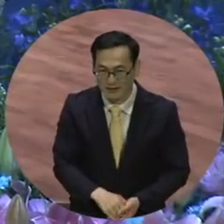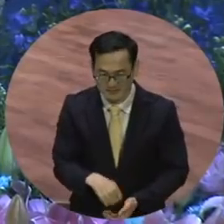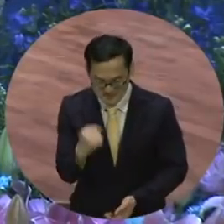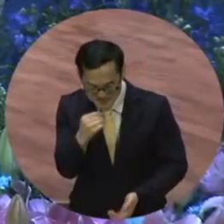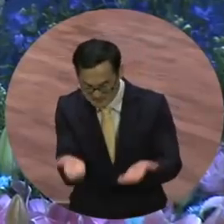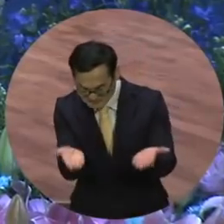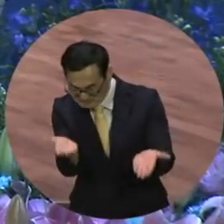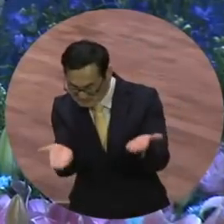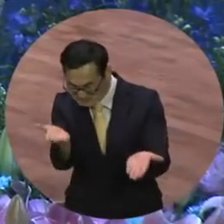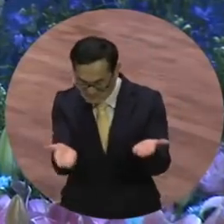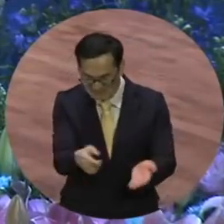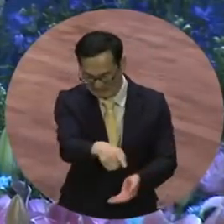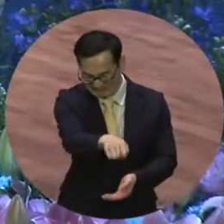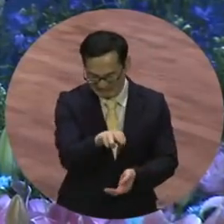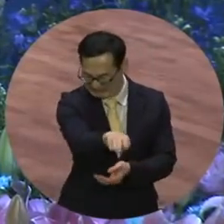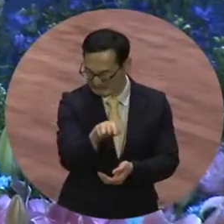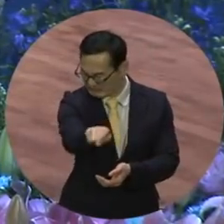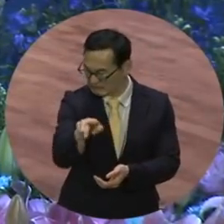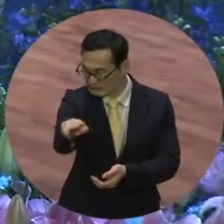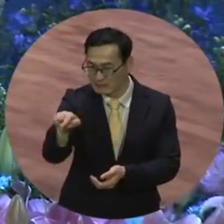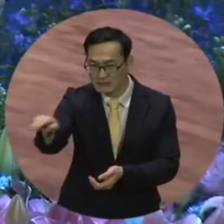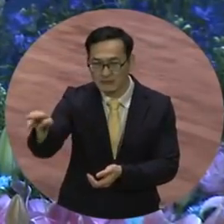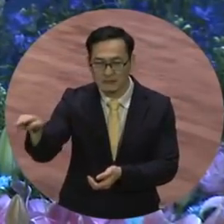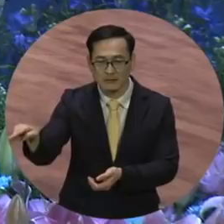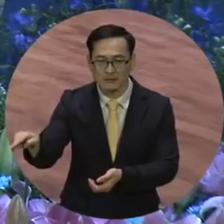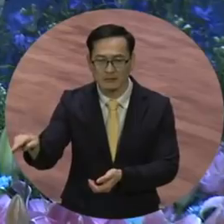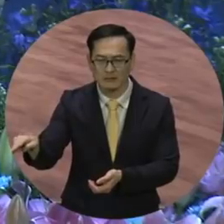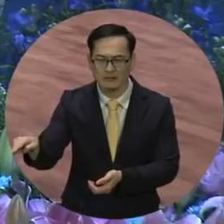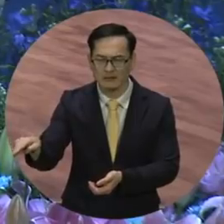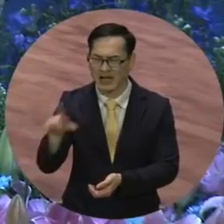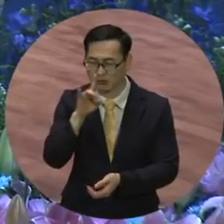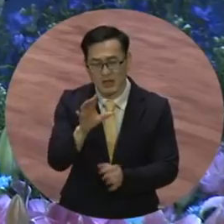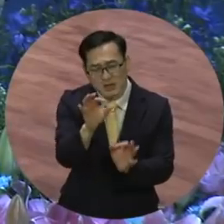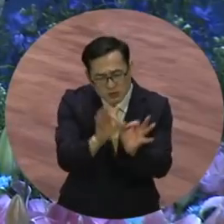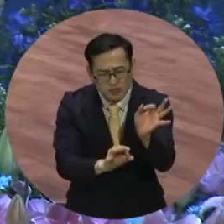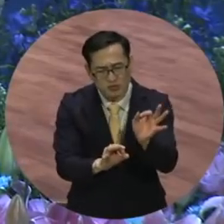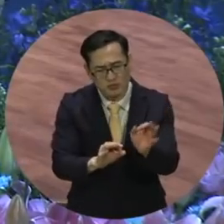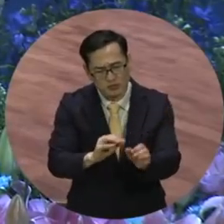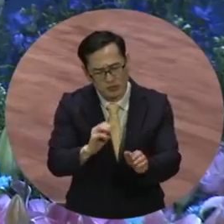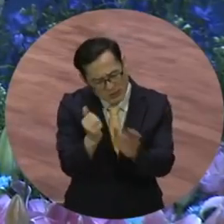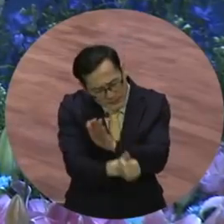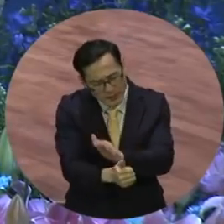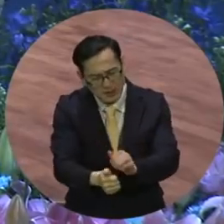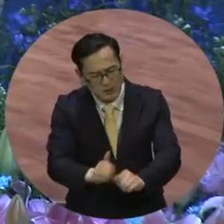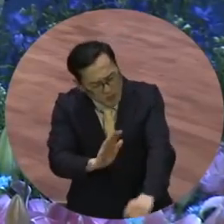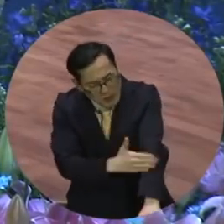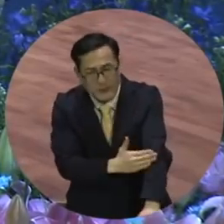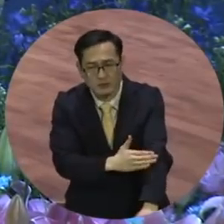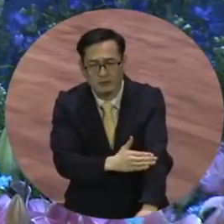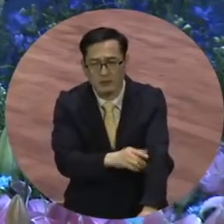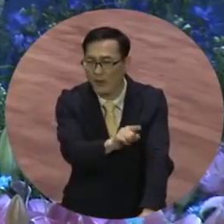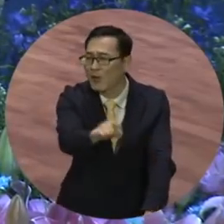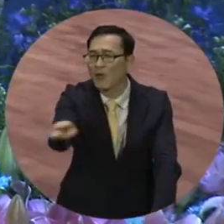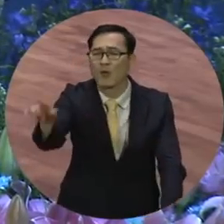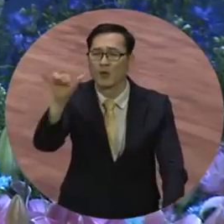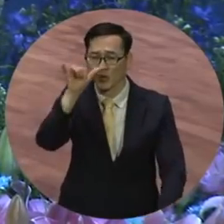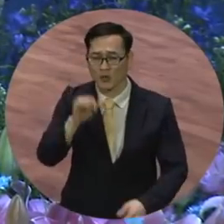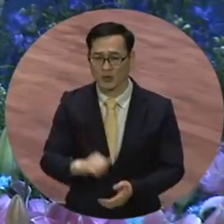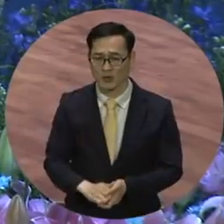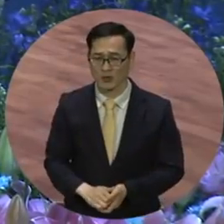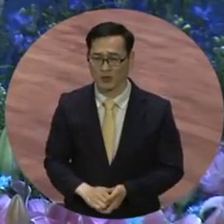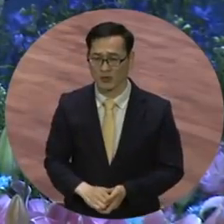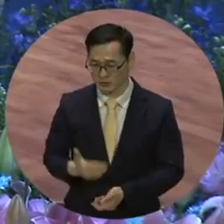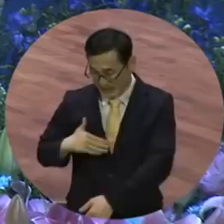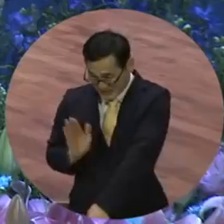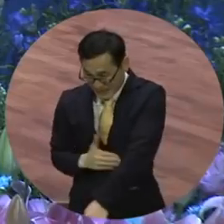잣대를 가지고 사랑을 평가해요. 좀 실수할 수도 있지 잘못할 수도 있지 지금 다